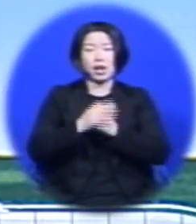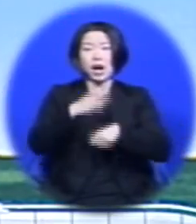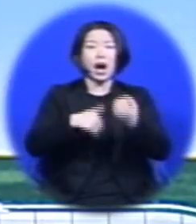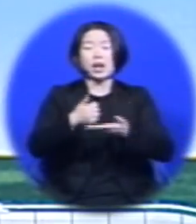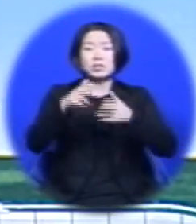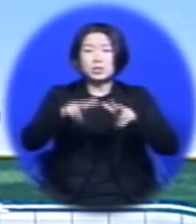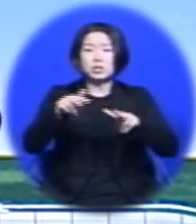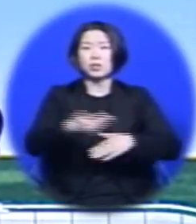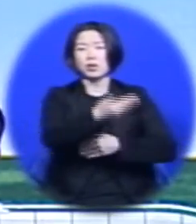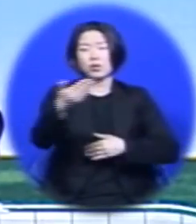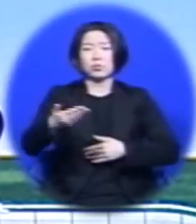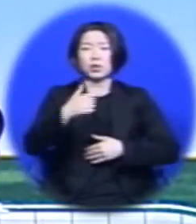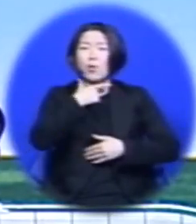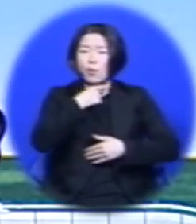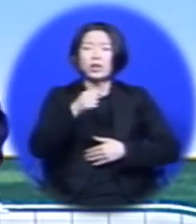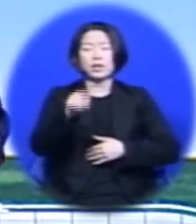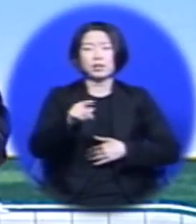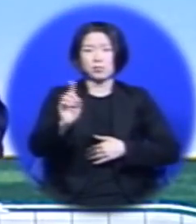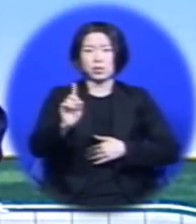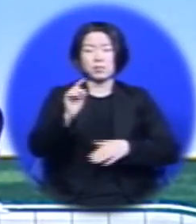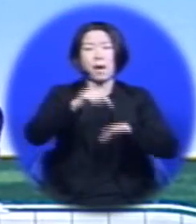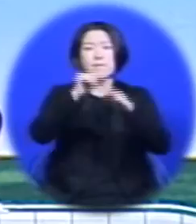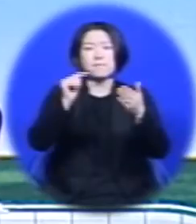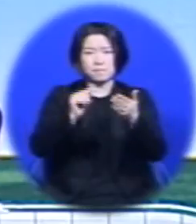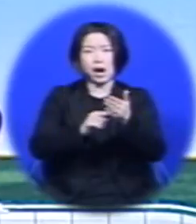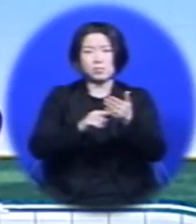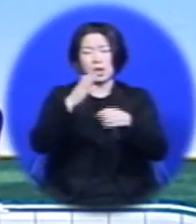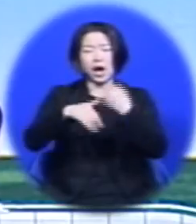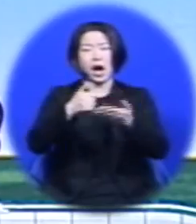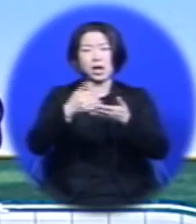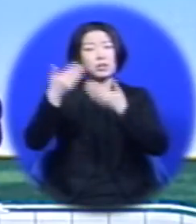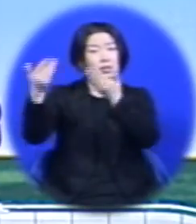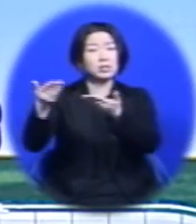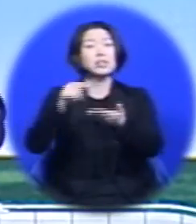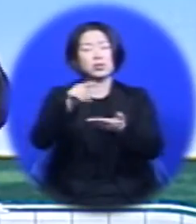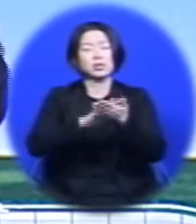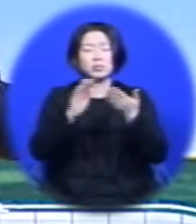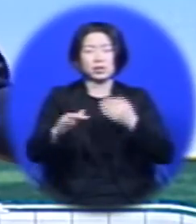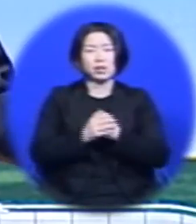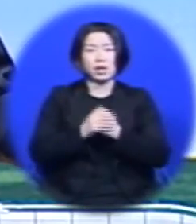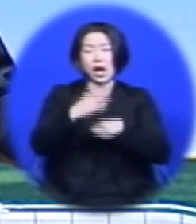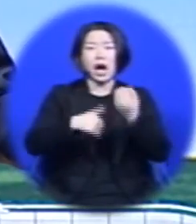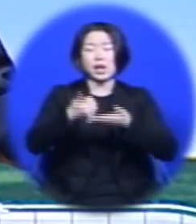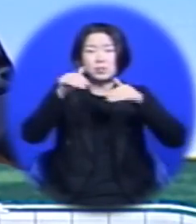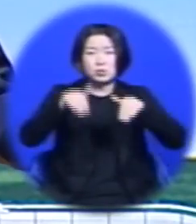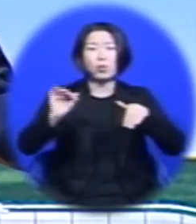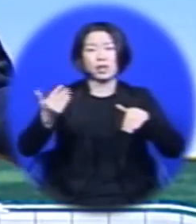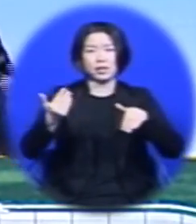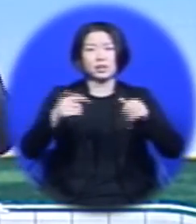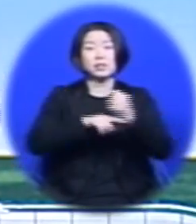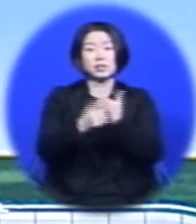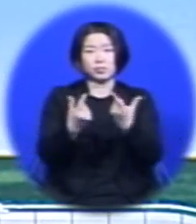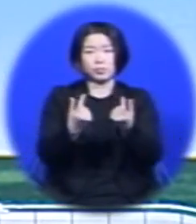여러분에게 정말 원하시는 것은 여러분의 마음을 하나님께 달라는 겁니다 그것은 하나님의 종이 되게 따라